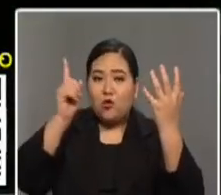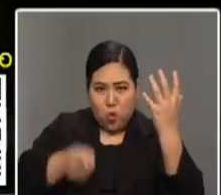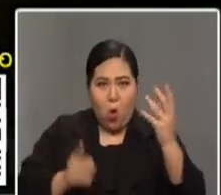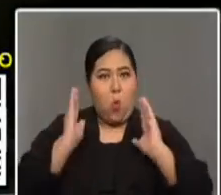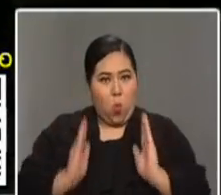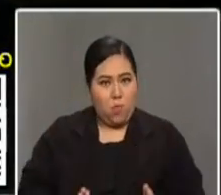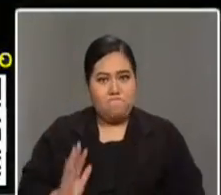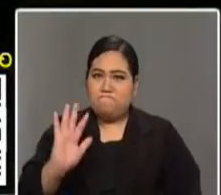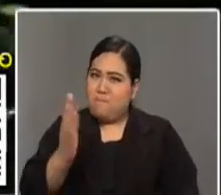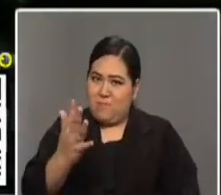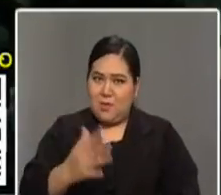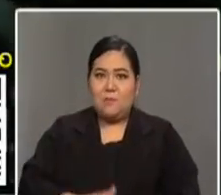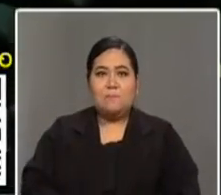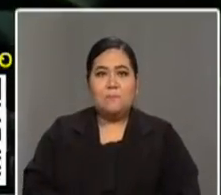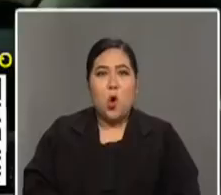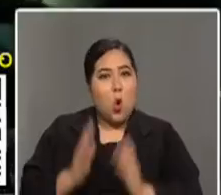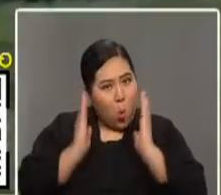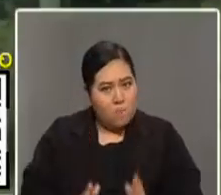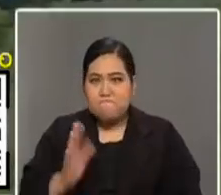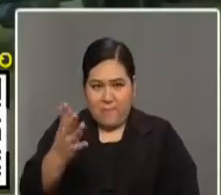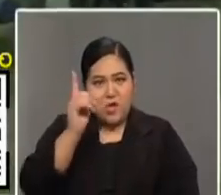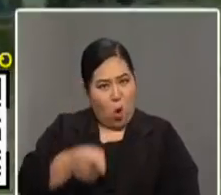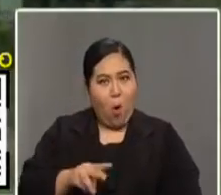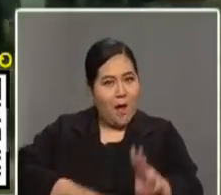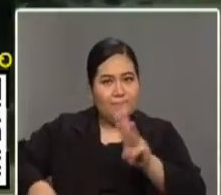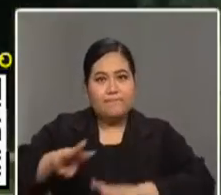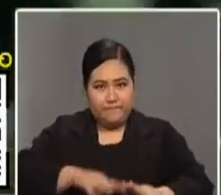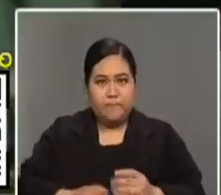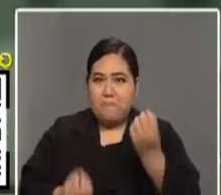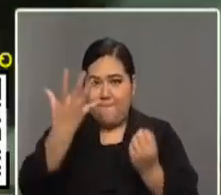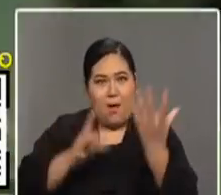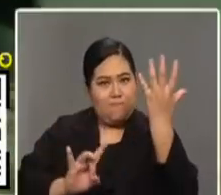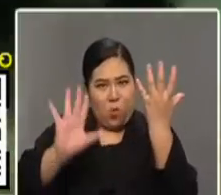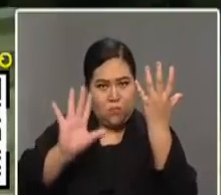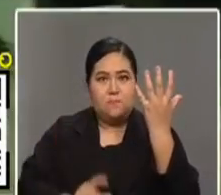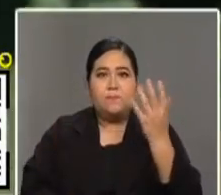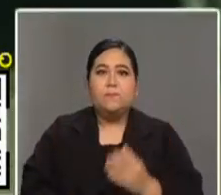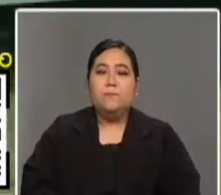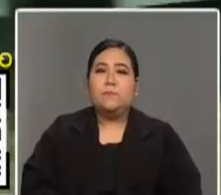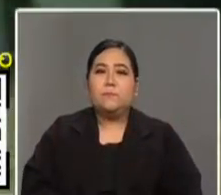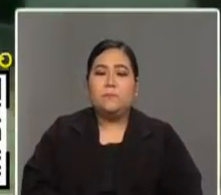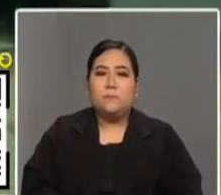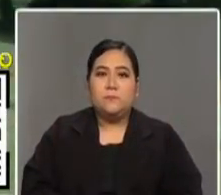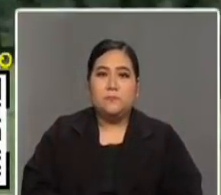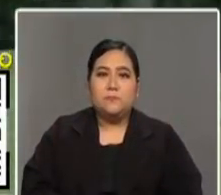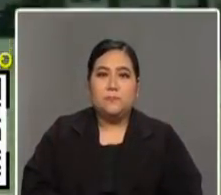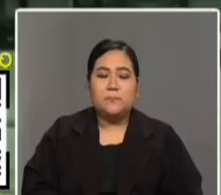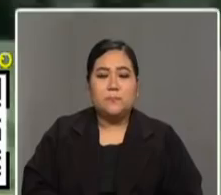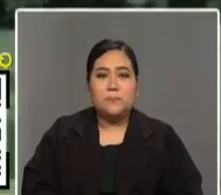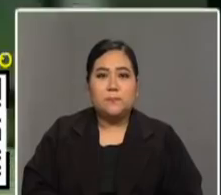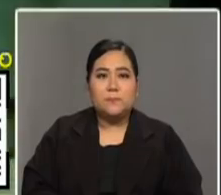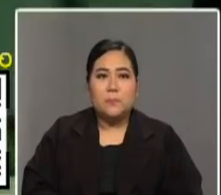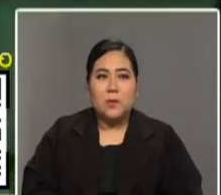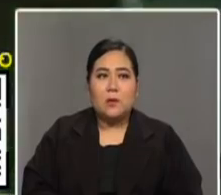าศัยก็คือ no man's land ใช่ไหมคะส่วนในส่วนของพื้น